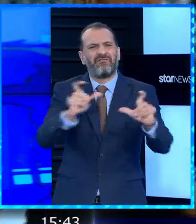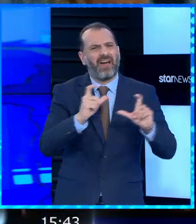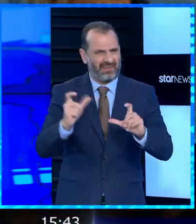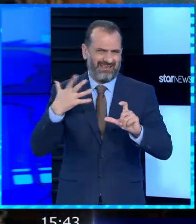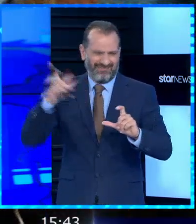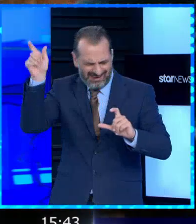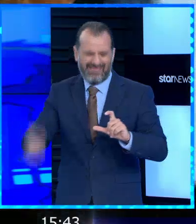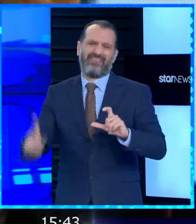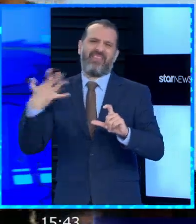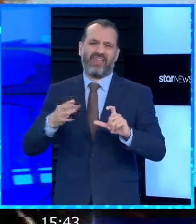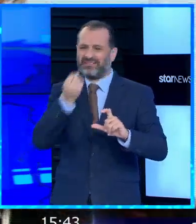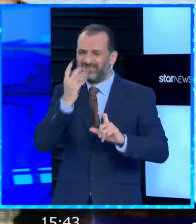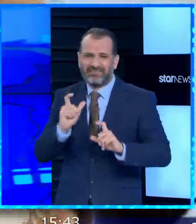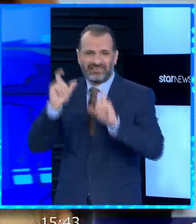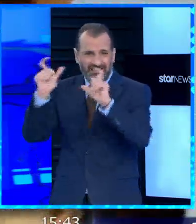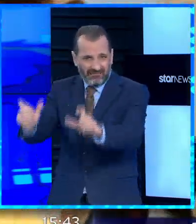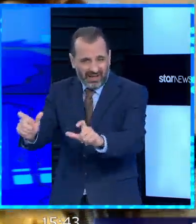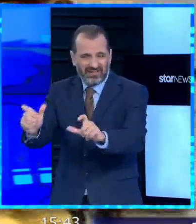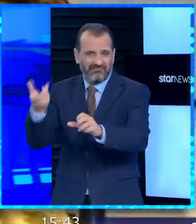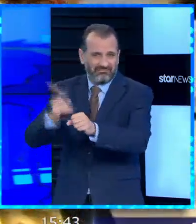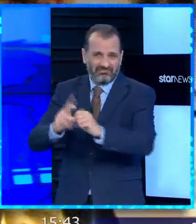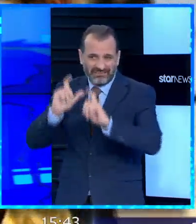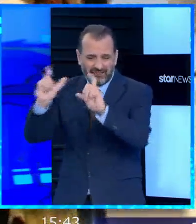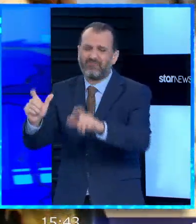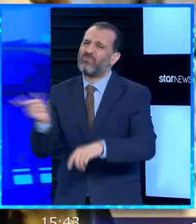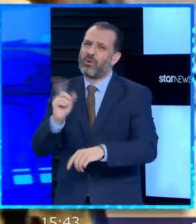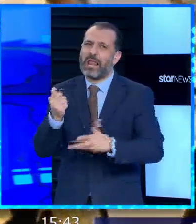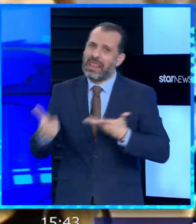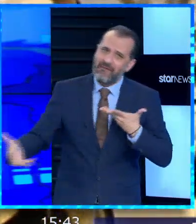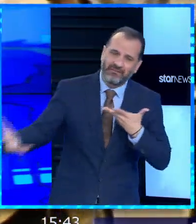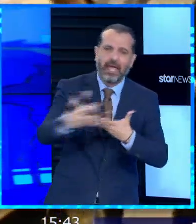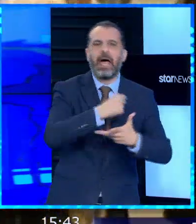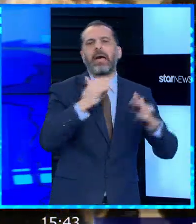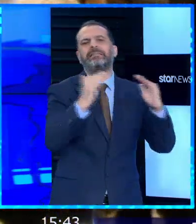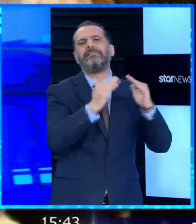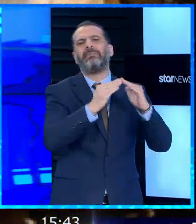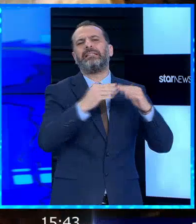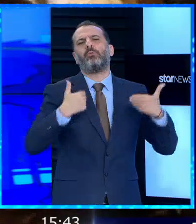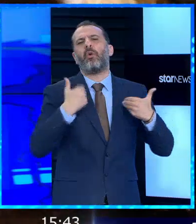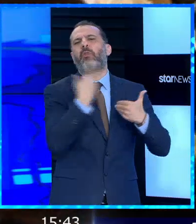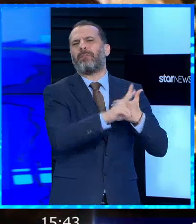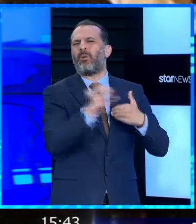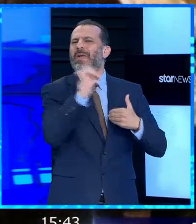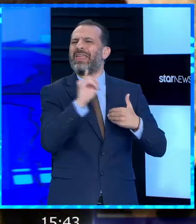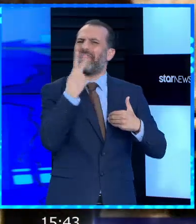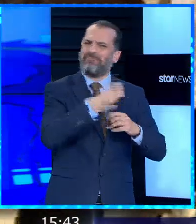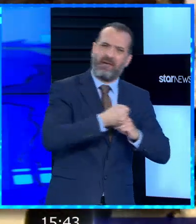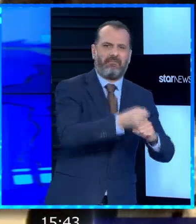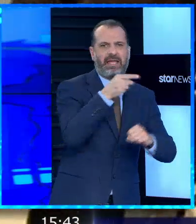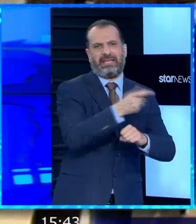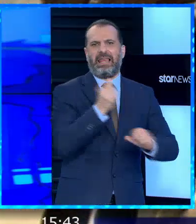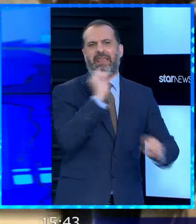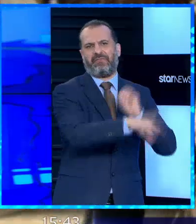εκφράσει την επιθυμία όταν φύγει από τη ζωή αντί στεφάνων τα χρήματα να δοθούν για τους σκοπούς του Ιδρύματος το σπίτι του ηθοποιού.